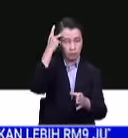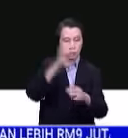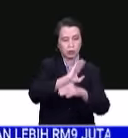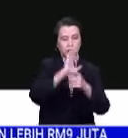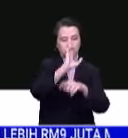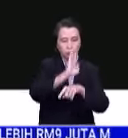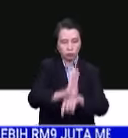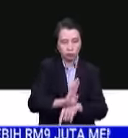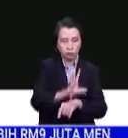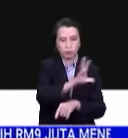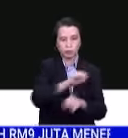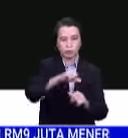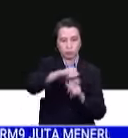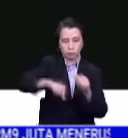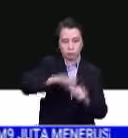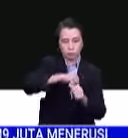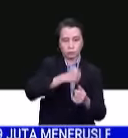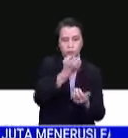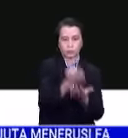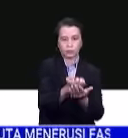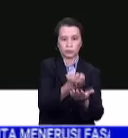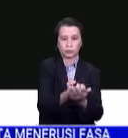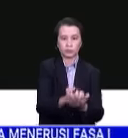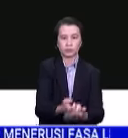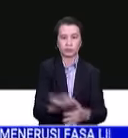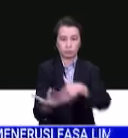dan sosioekonomi.